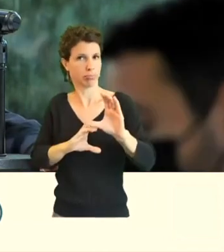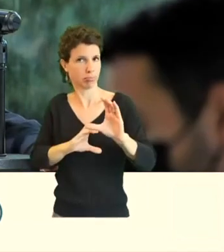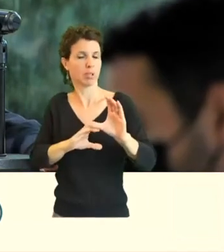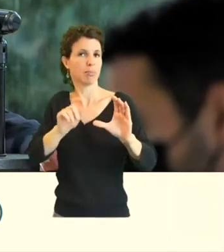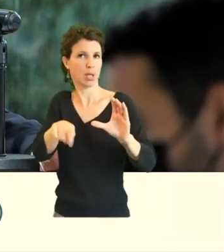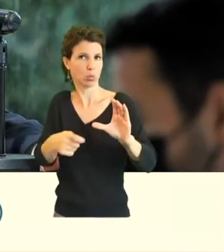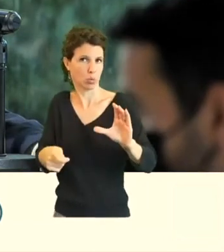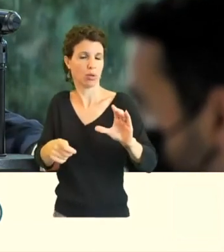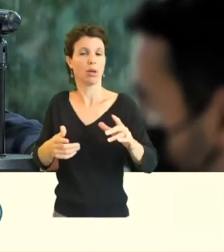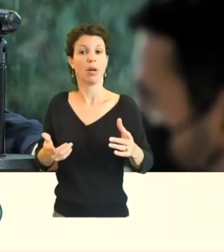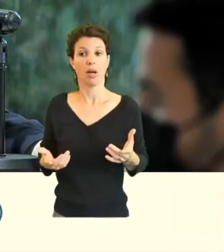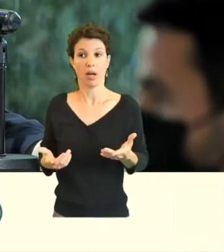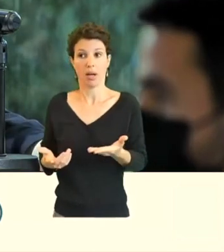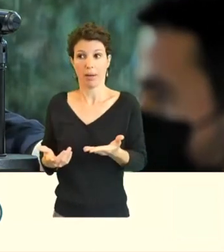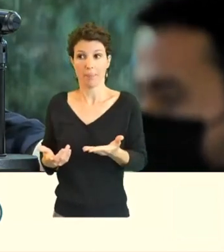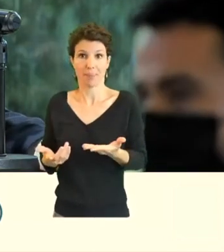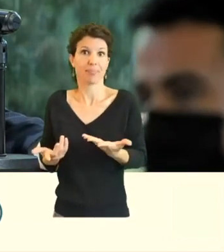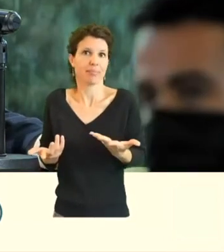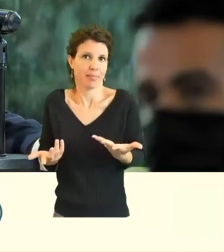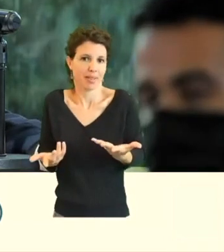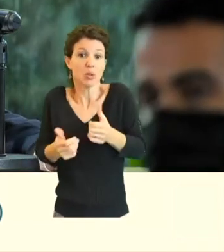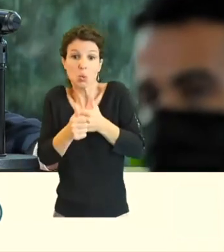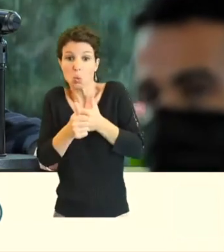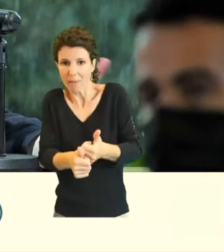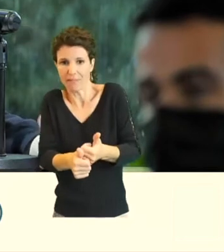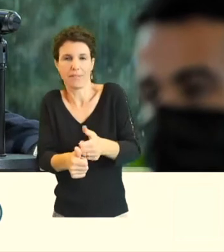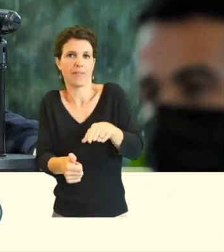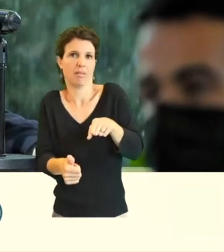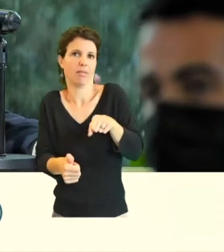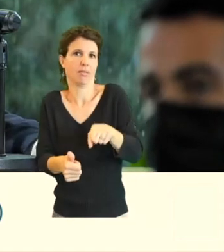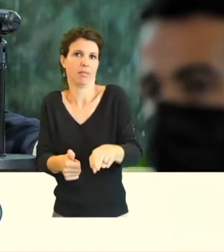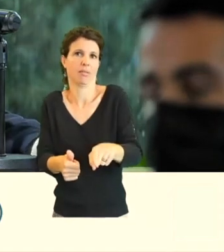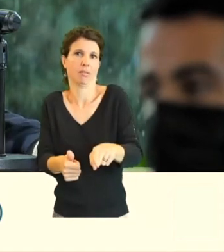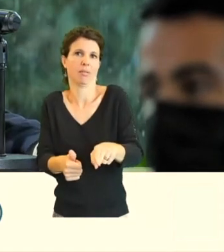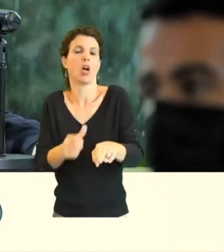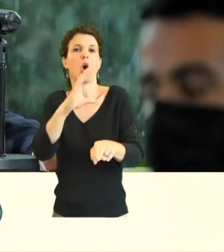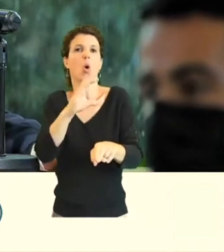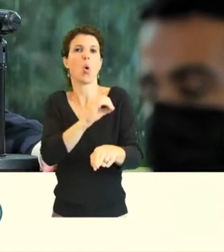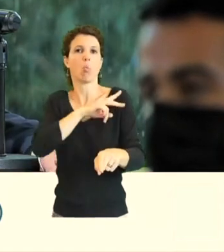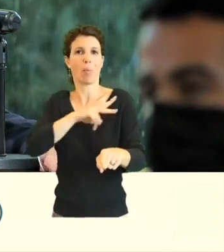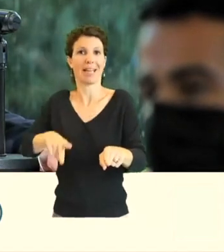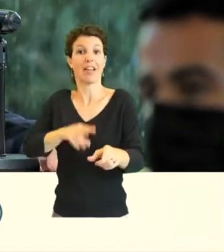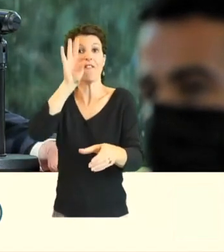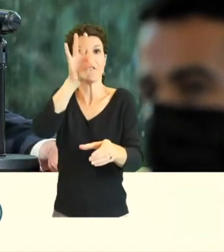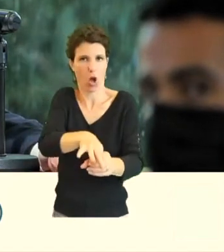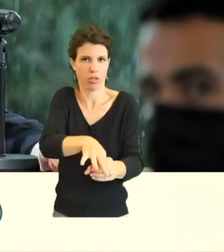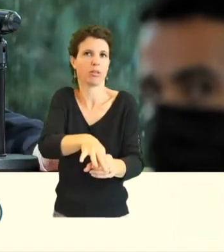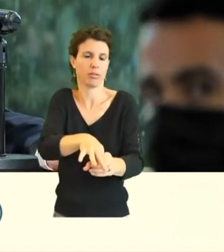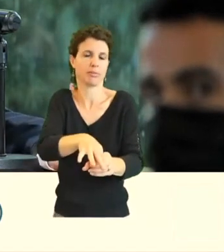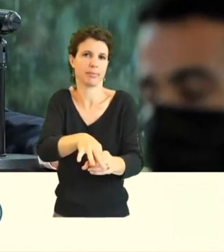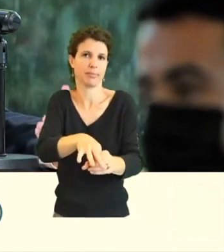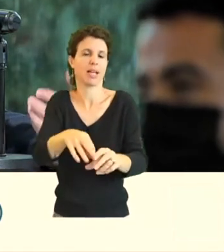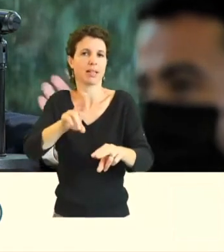ville, eh bien, est assujettie au fait que la copropriété vote des travaux de réfection donc, des parties